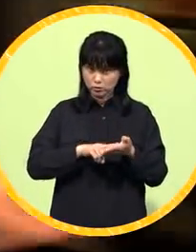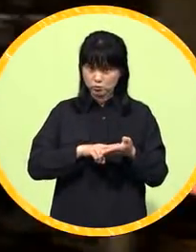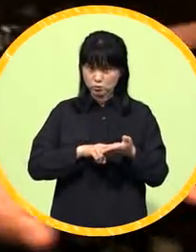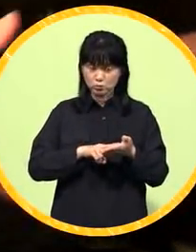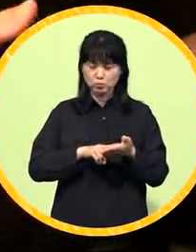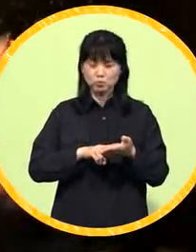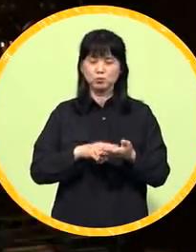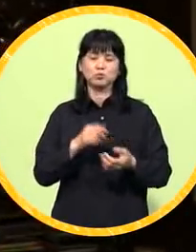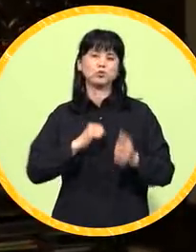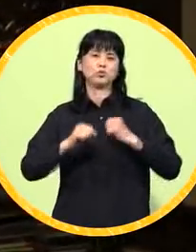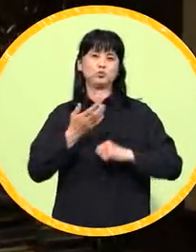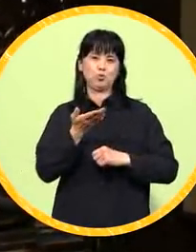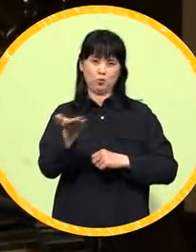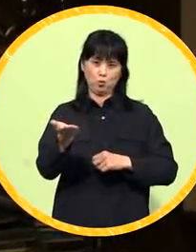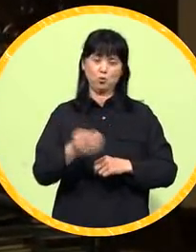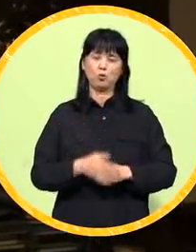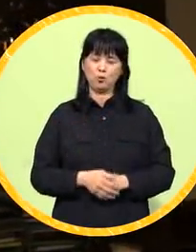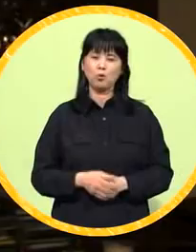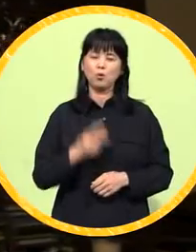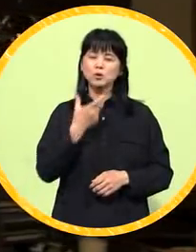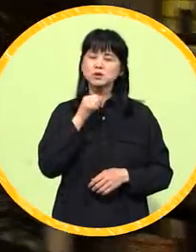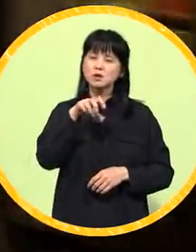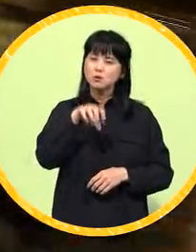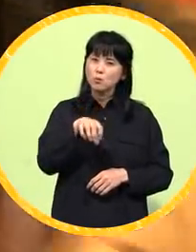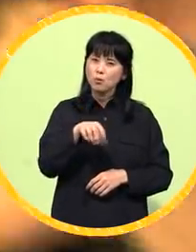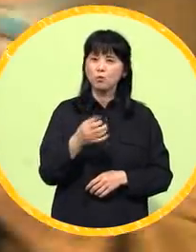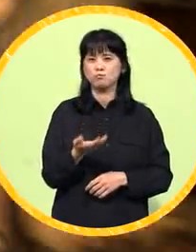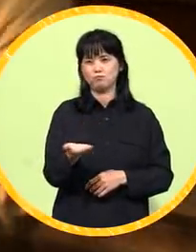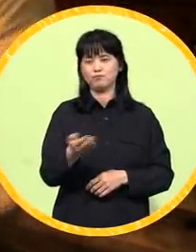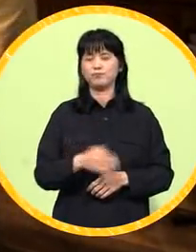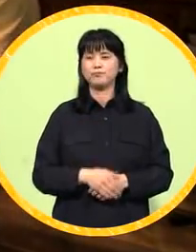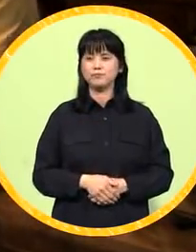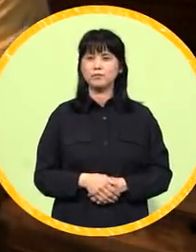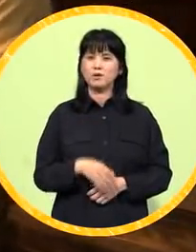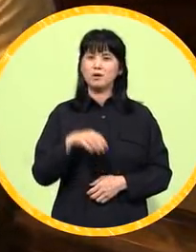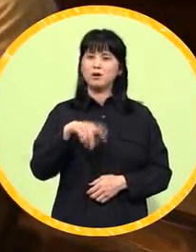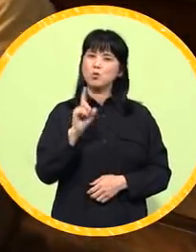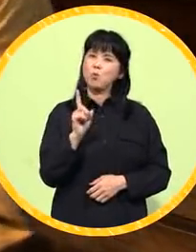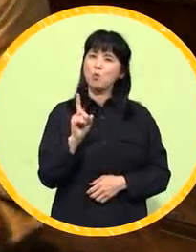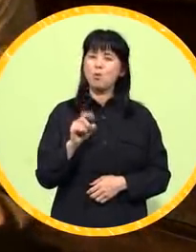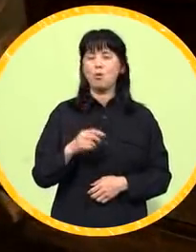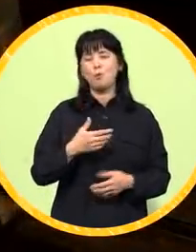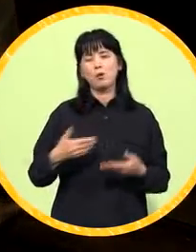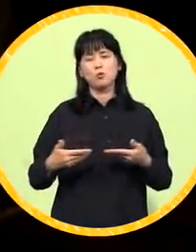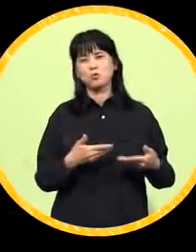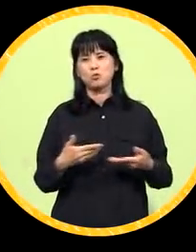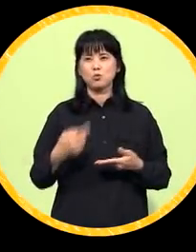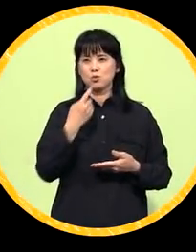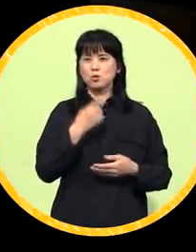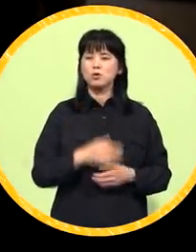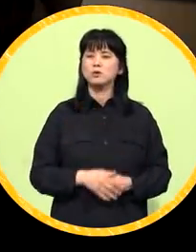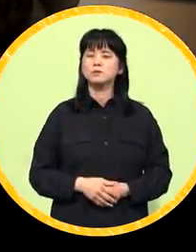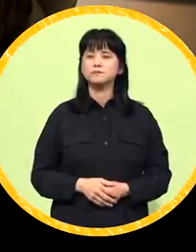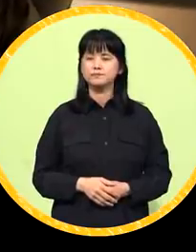ねみんな頭を床に塩迷っちゃいますね